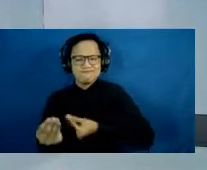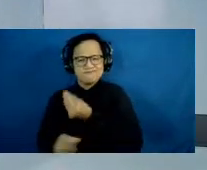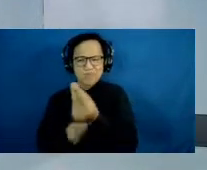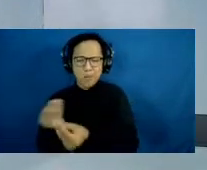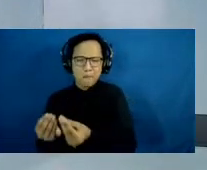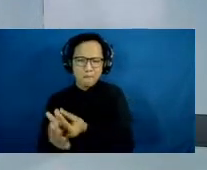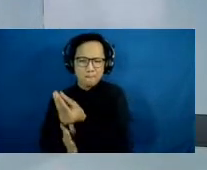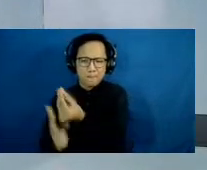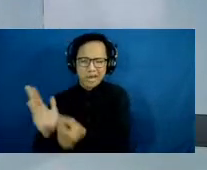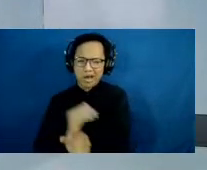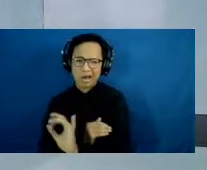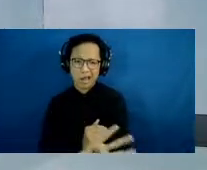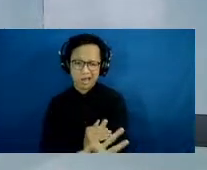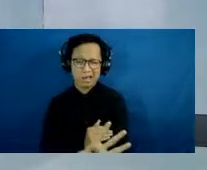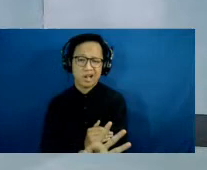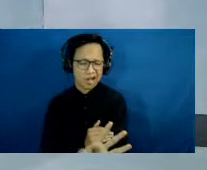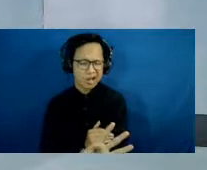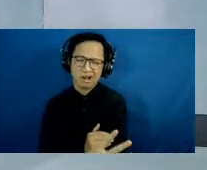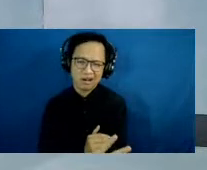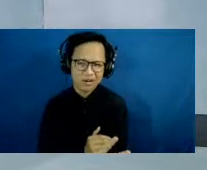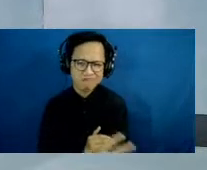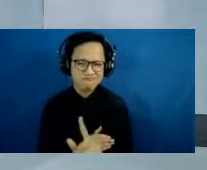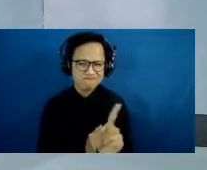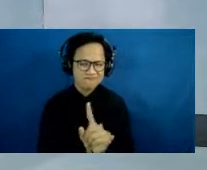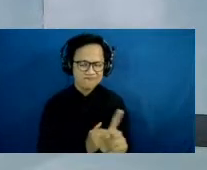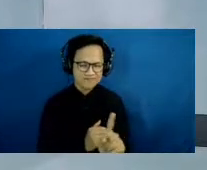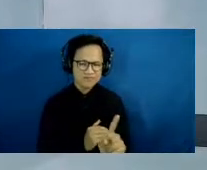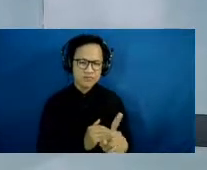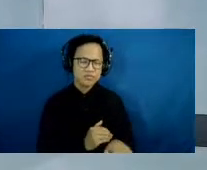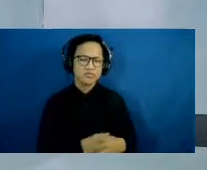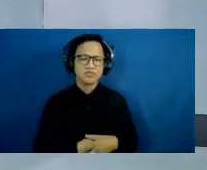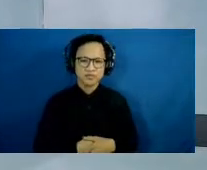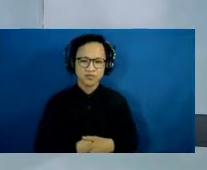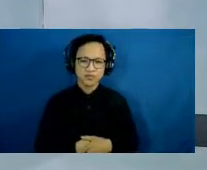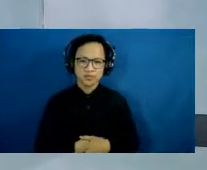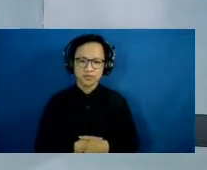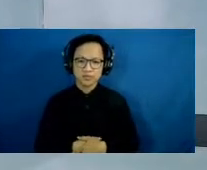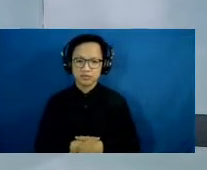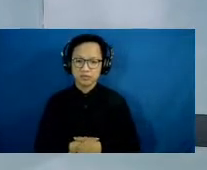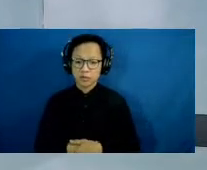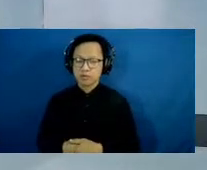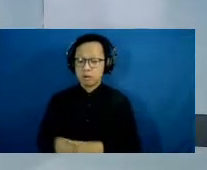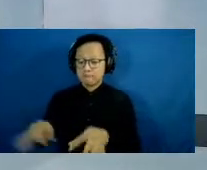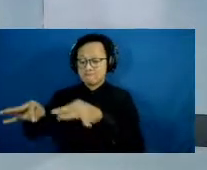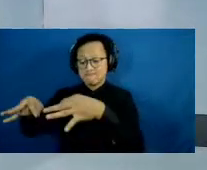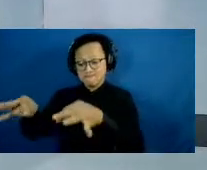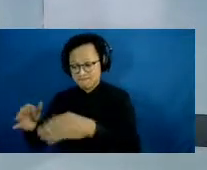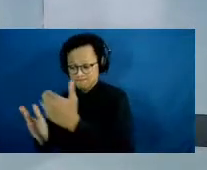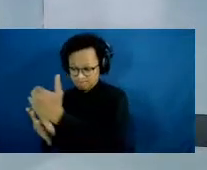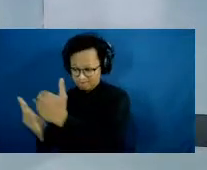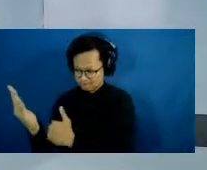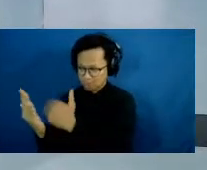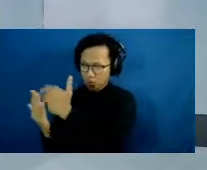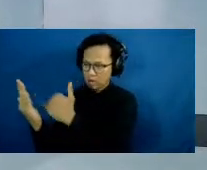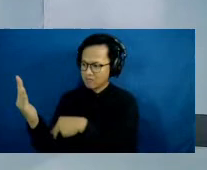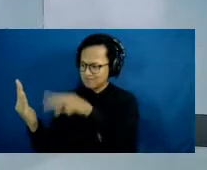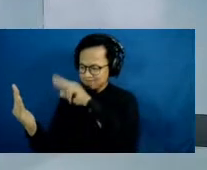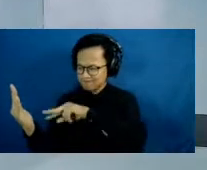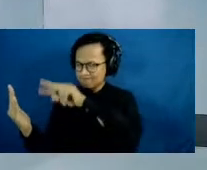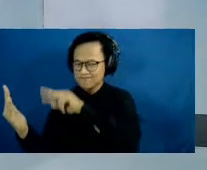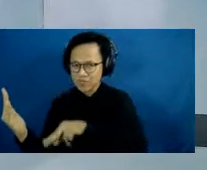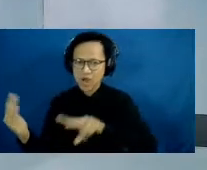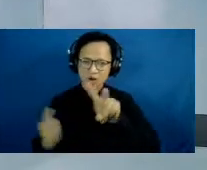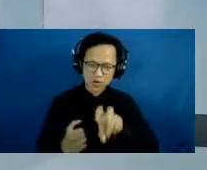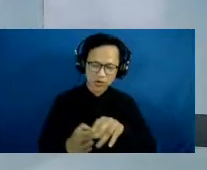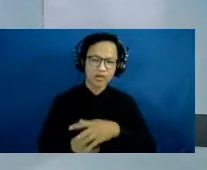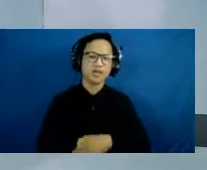daripada yang dimunculkan, yang muncul daripada persyaratan dari kita meminjam itu. Nah, yang tidak kalah penting juga adalah pesan dari kami